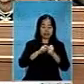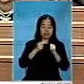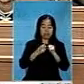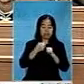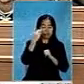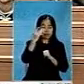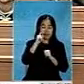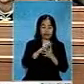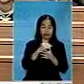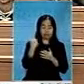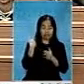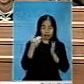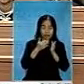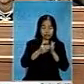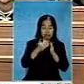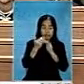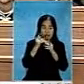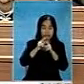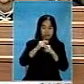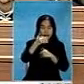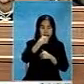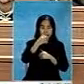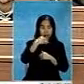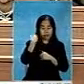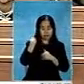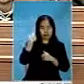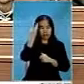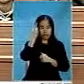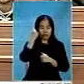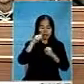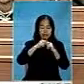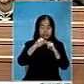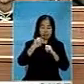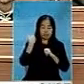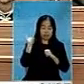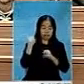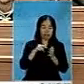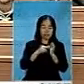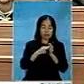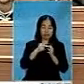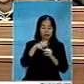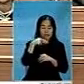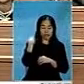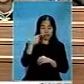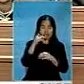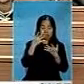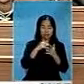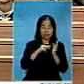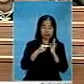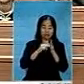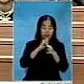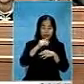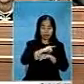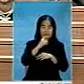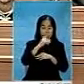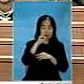ายบริหารก็หนักใจกับพี่น้องประชาชนก็เสียประโยชน์บ้านเมืองก็เสียประโยชน์ฉะนั้น190ก็มี